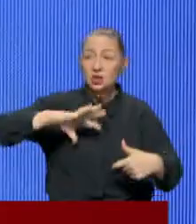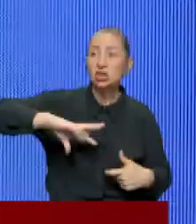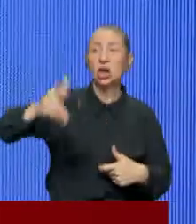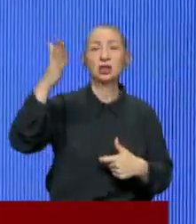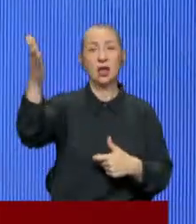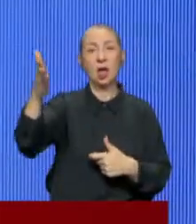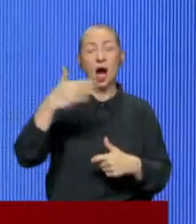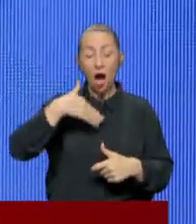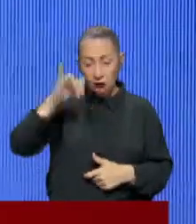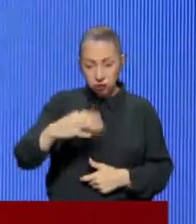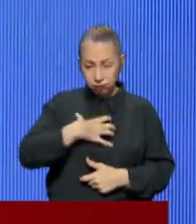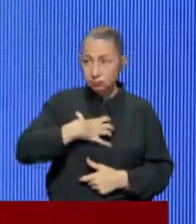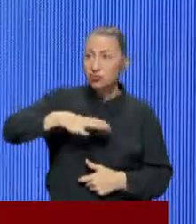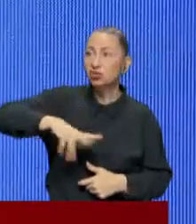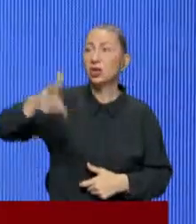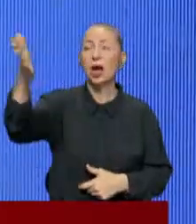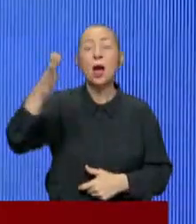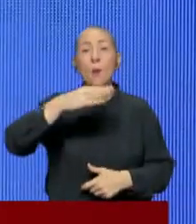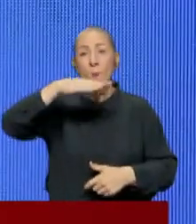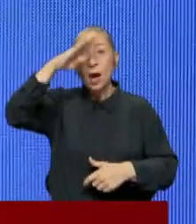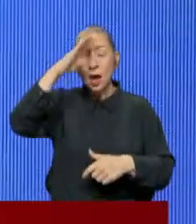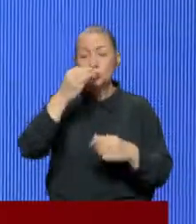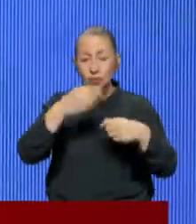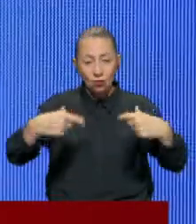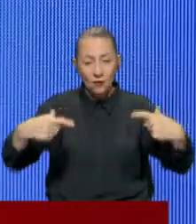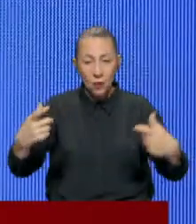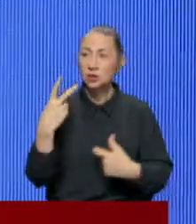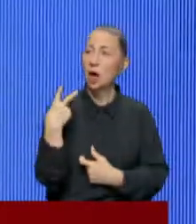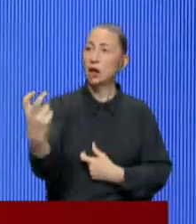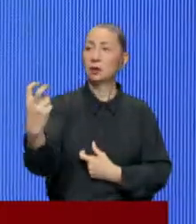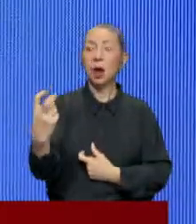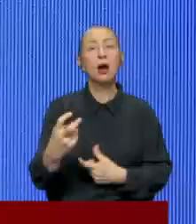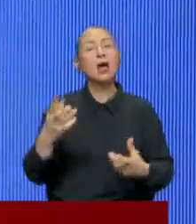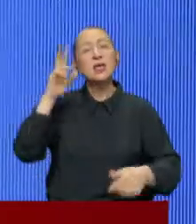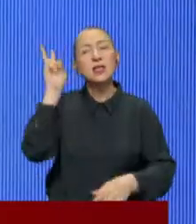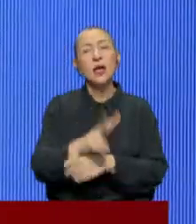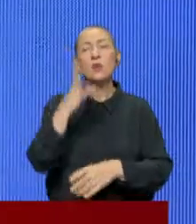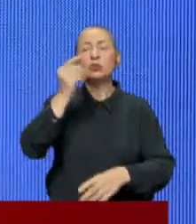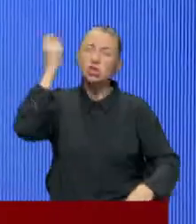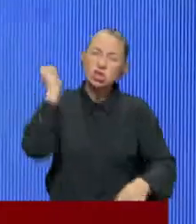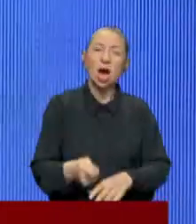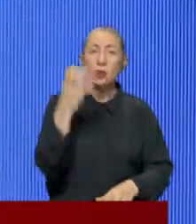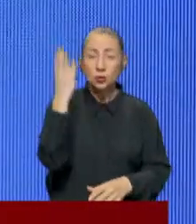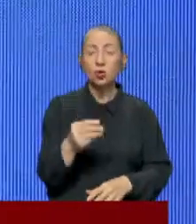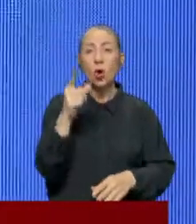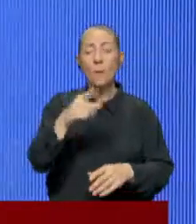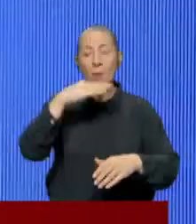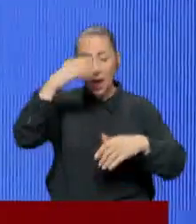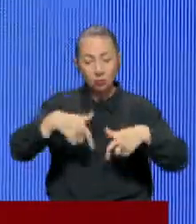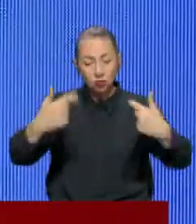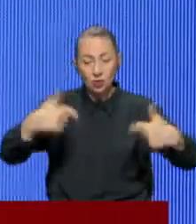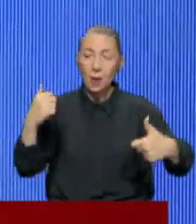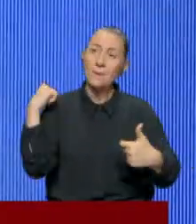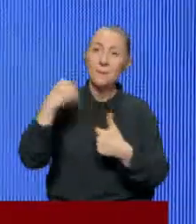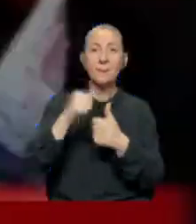çaldılar, hakkımızdan çaldılar. Bayram sofrasını elimizden aldılar. And olsun, şart olsun ki o bayram